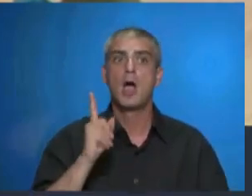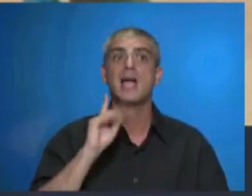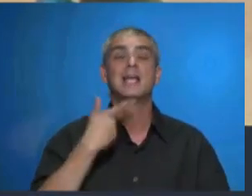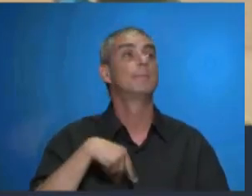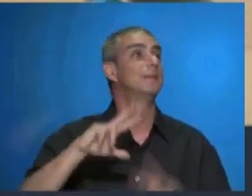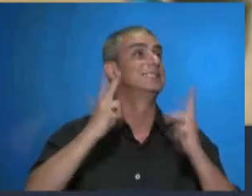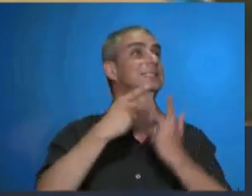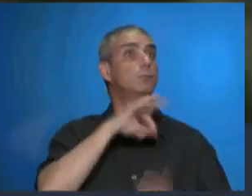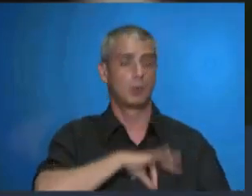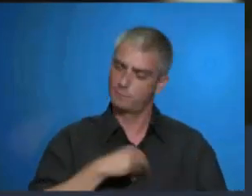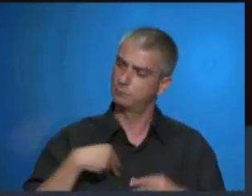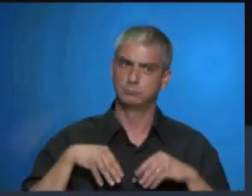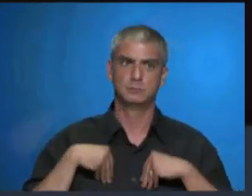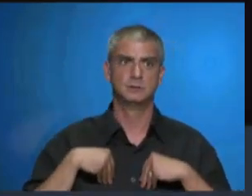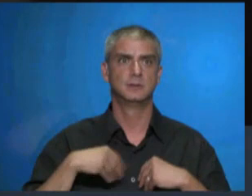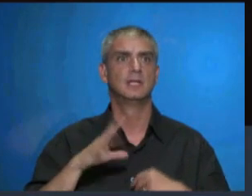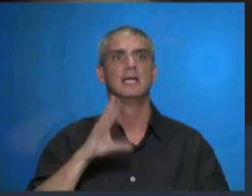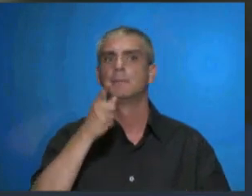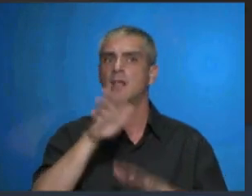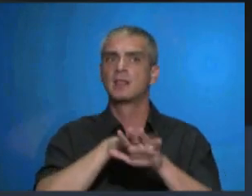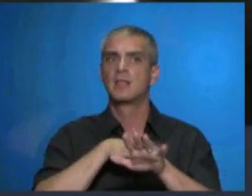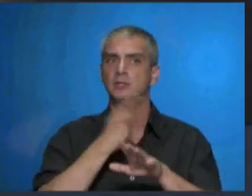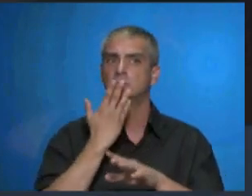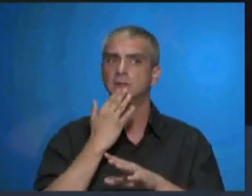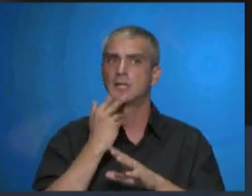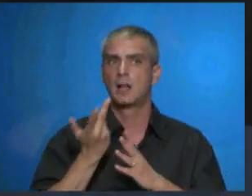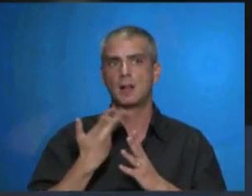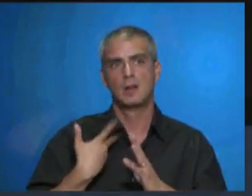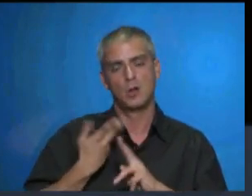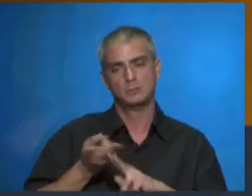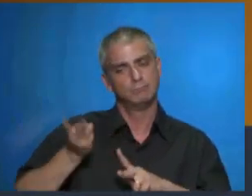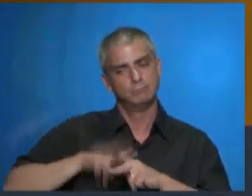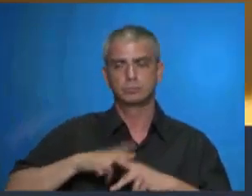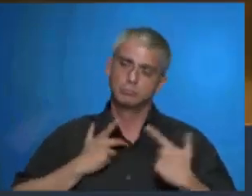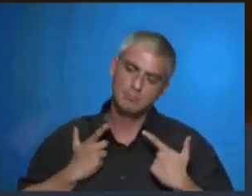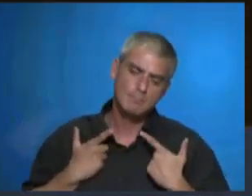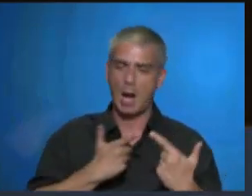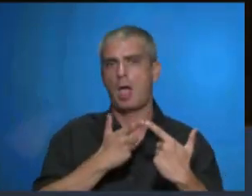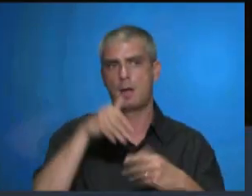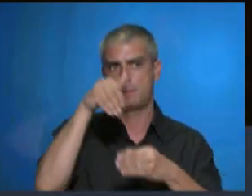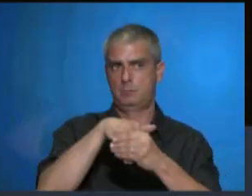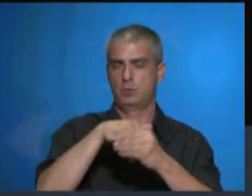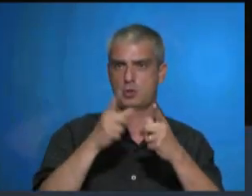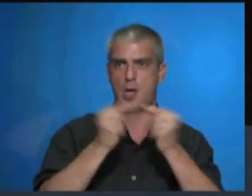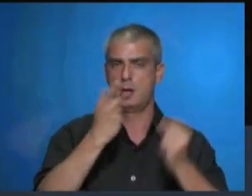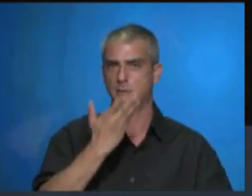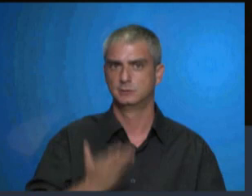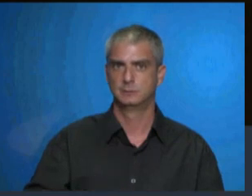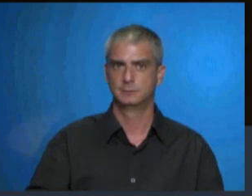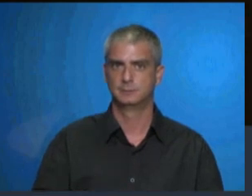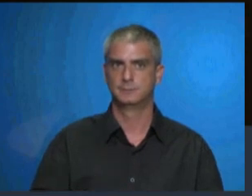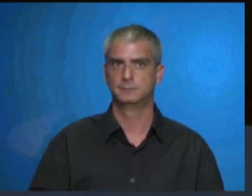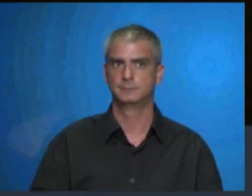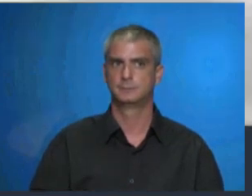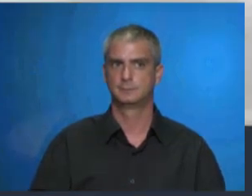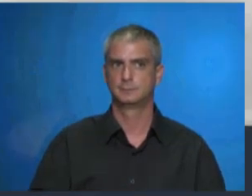المصلحه العامه اذا شعرتم بان اسرائيل رايحه على التصعيد ولمواجهه على قطاع